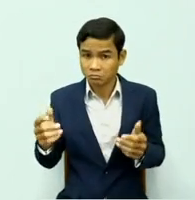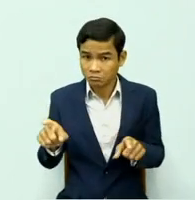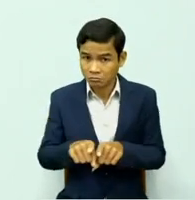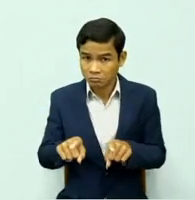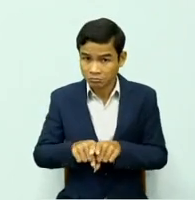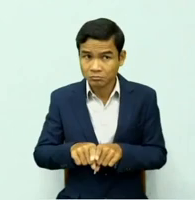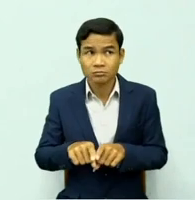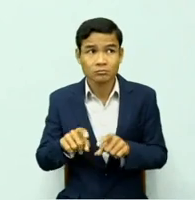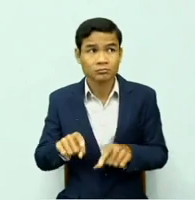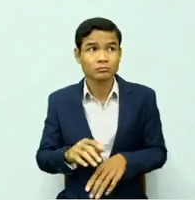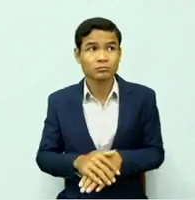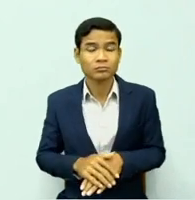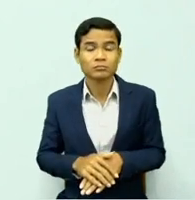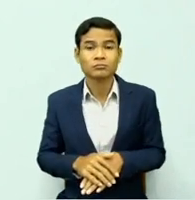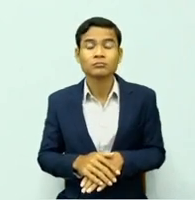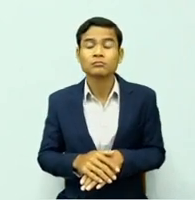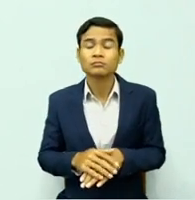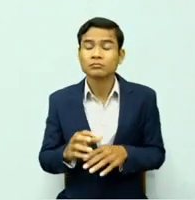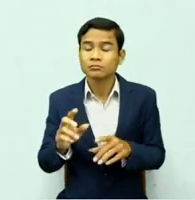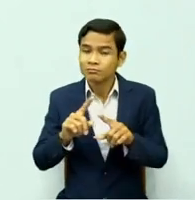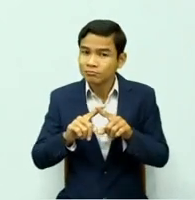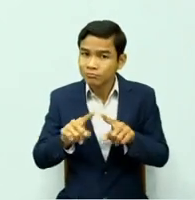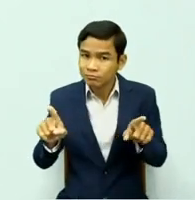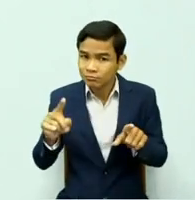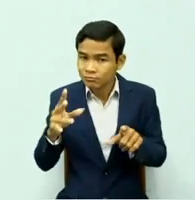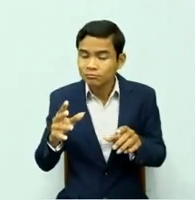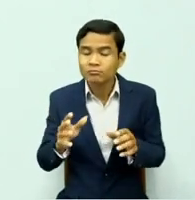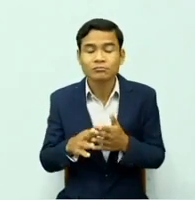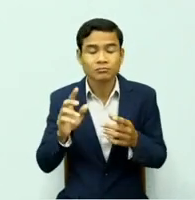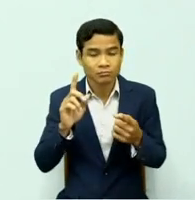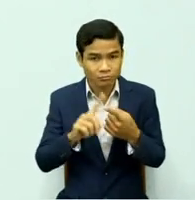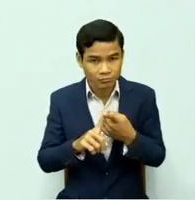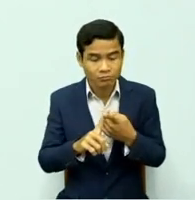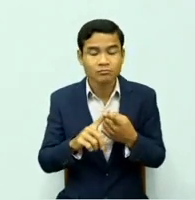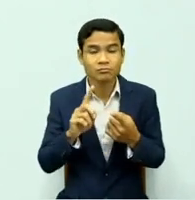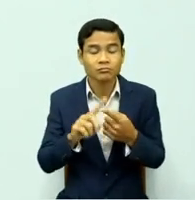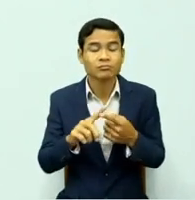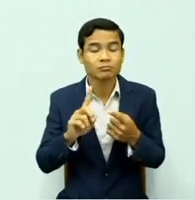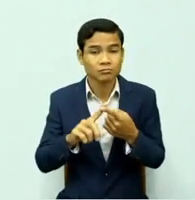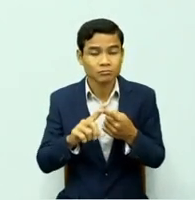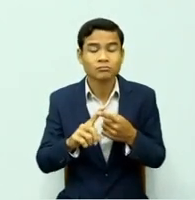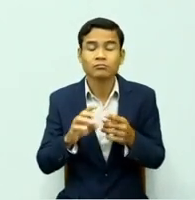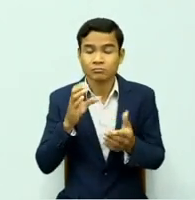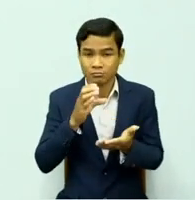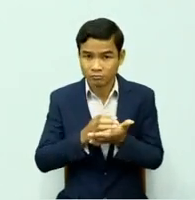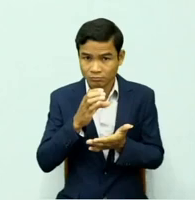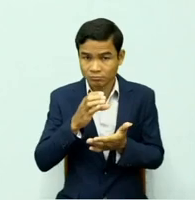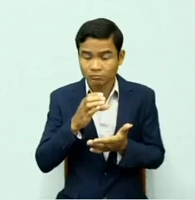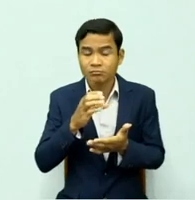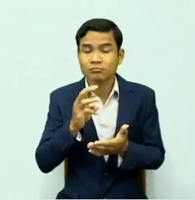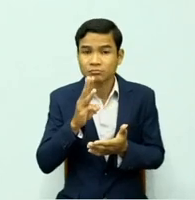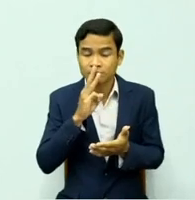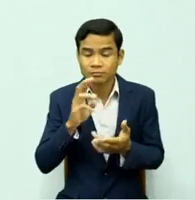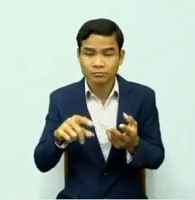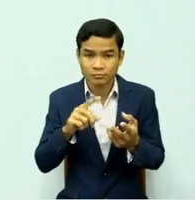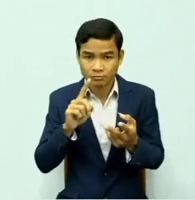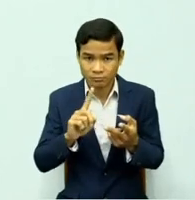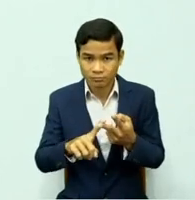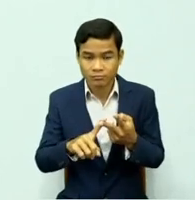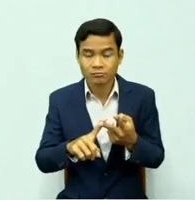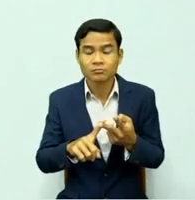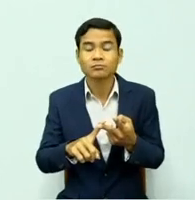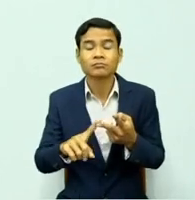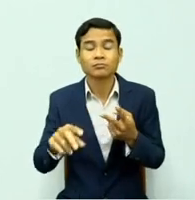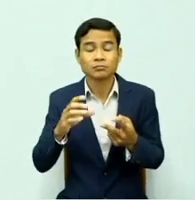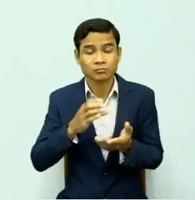ងអត់មានខុសឆ្គងអីណាសោះណាចាទី1ដំបូងគេនេះគឺដបទឹកសុទ្ធលំនាំទី2ក៏ដបទឹកសុទ្ធមុ